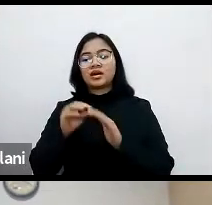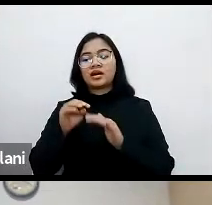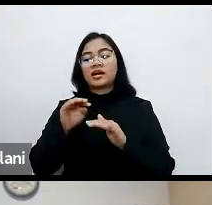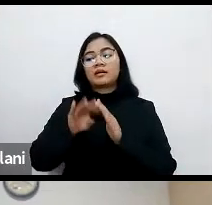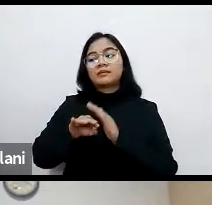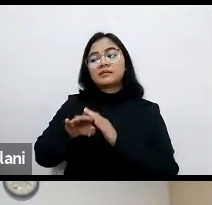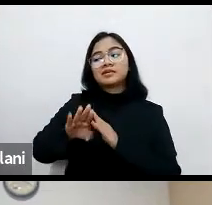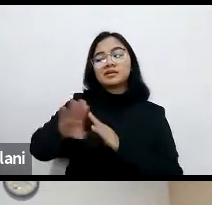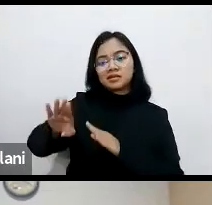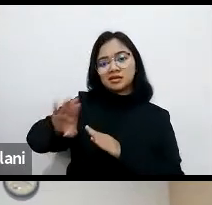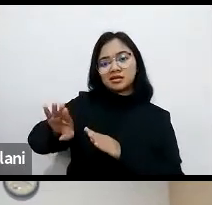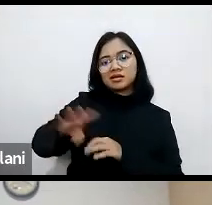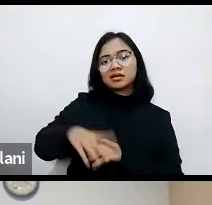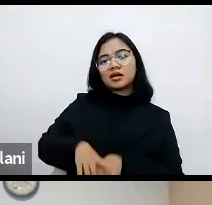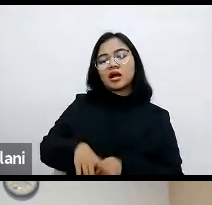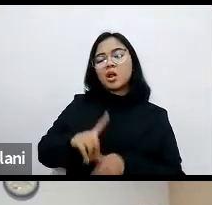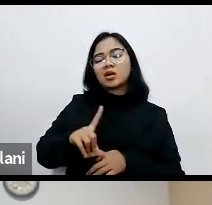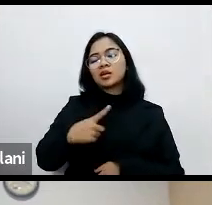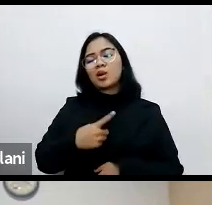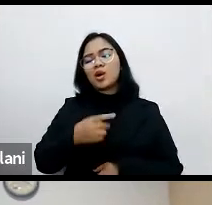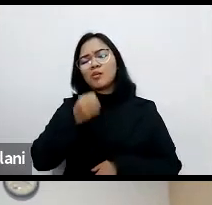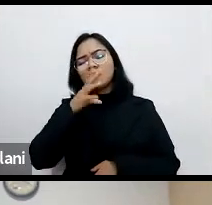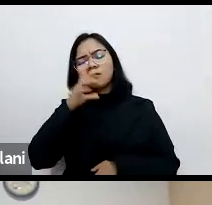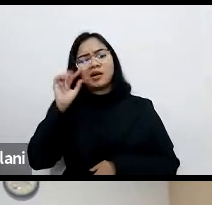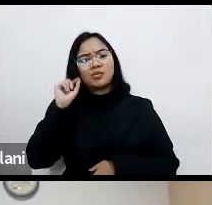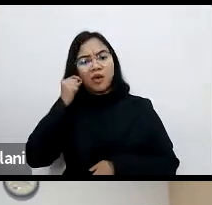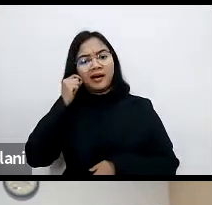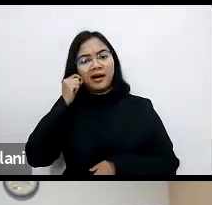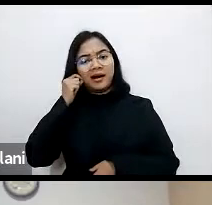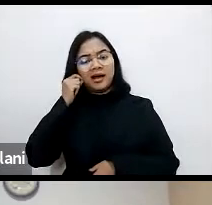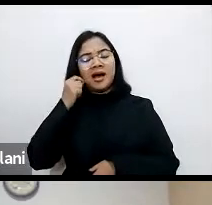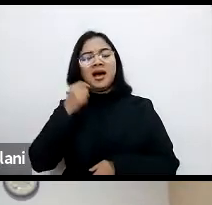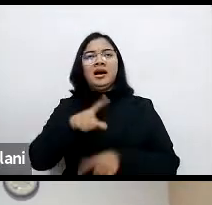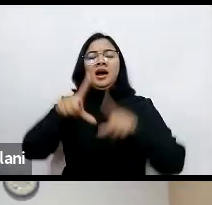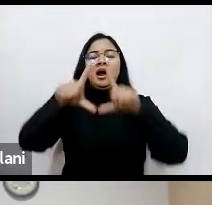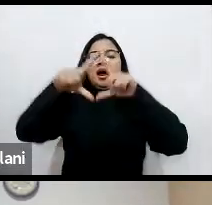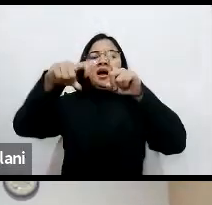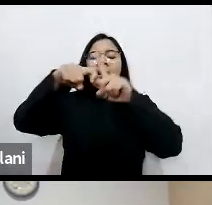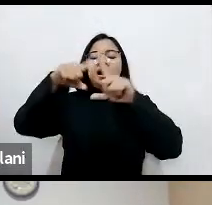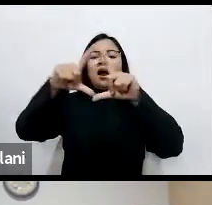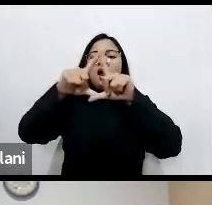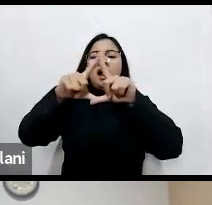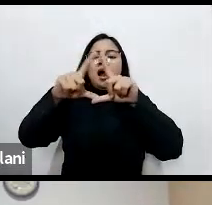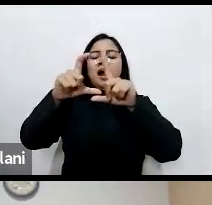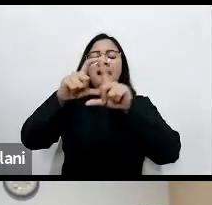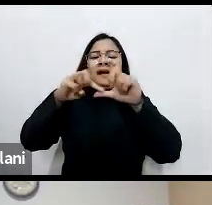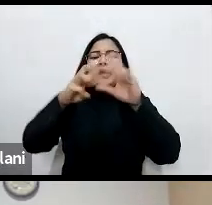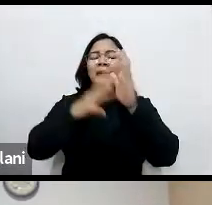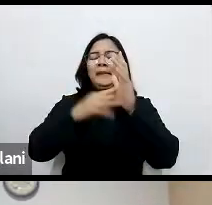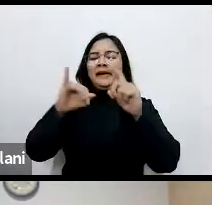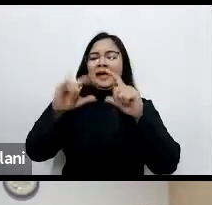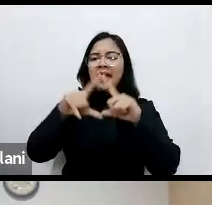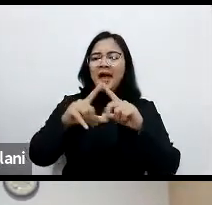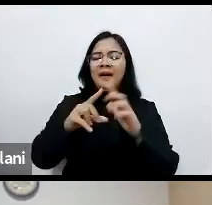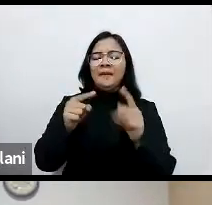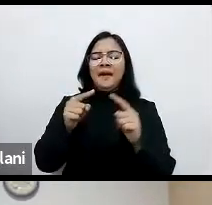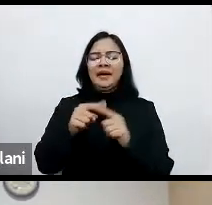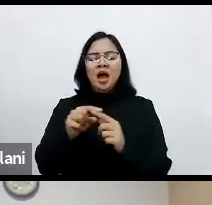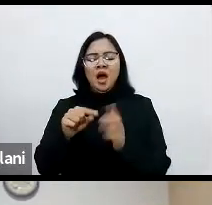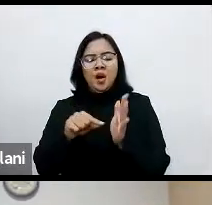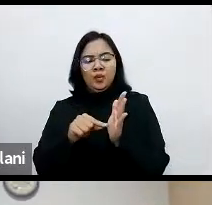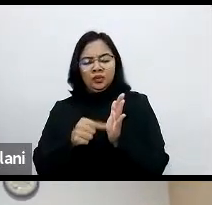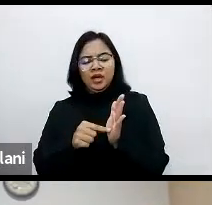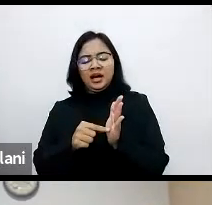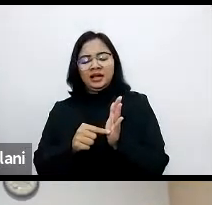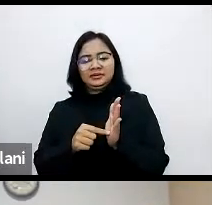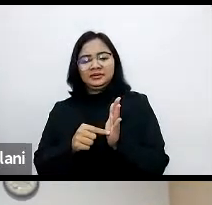kita ngomongin perempuan di akademia gitu, berada pada pusaran ini ya, praktek